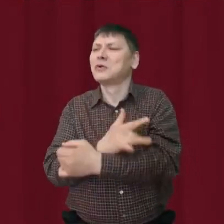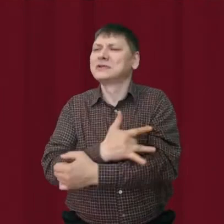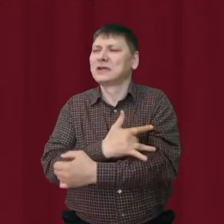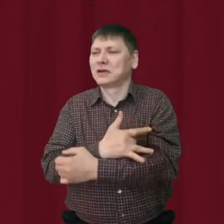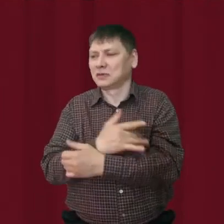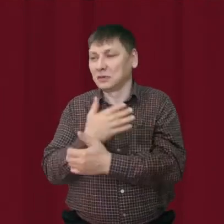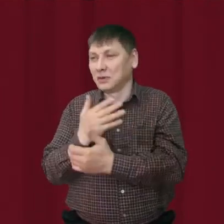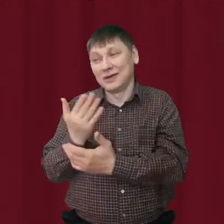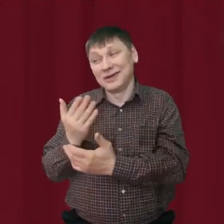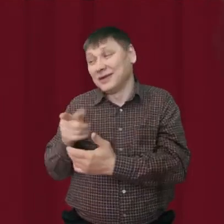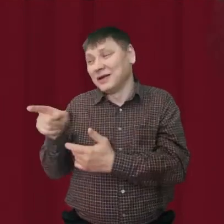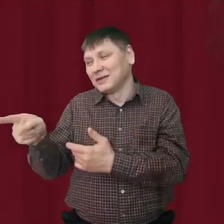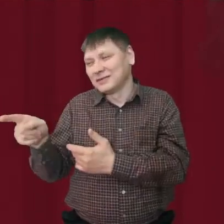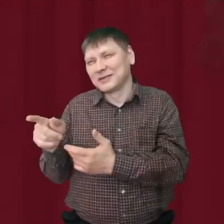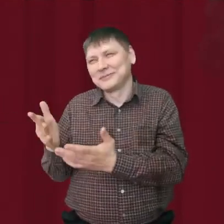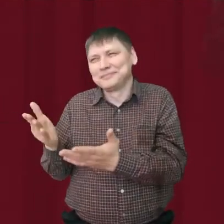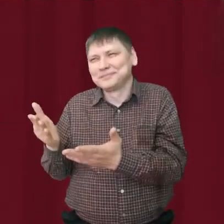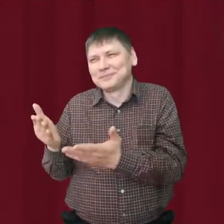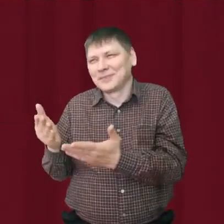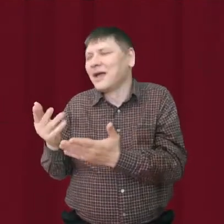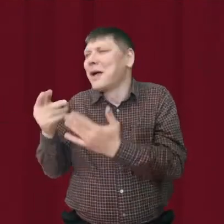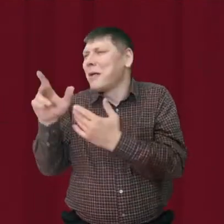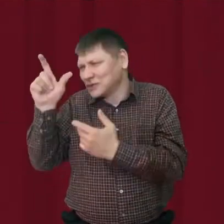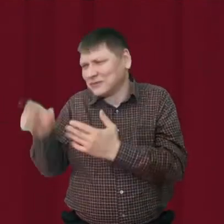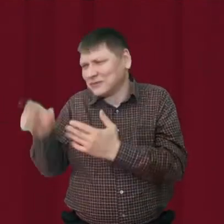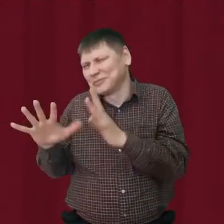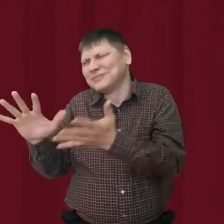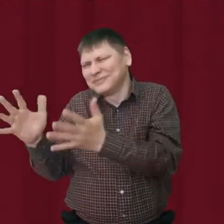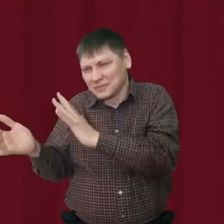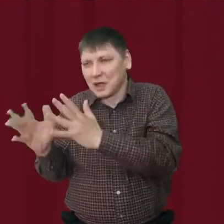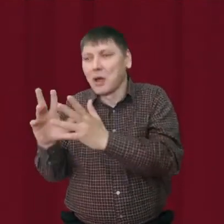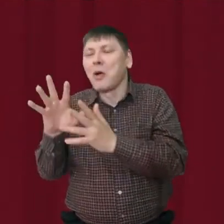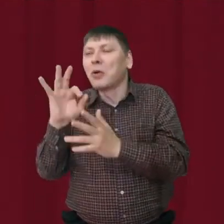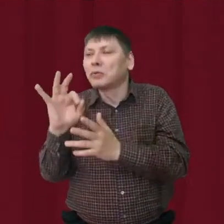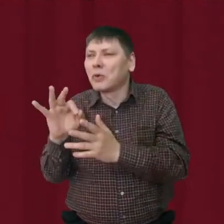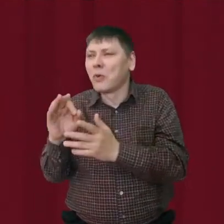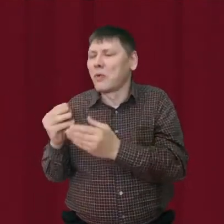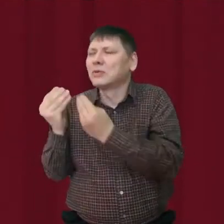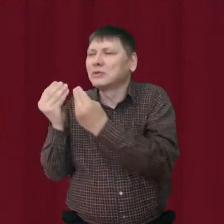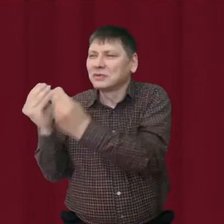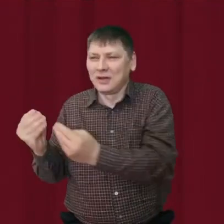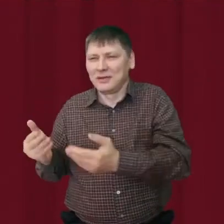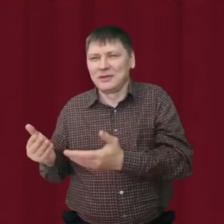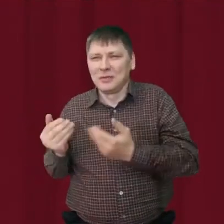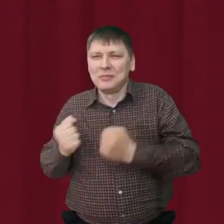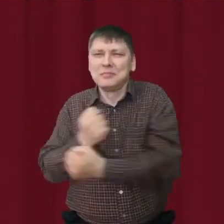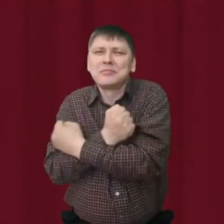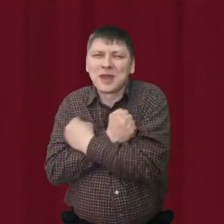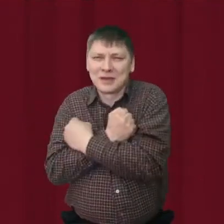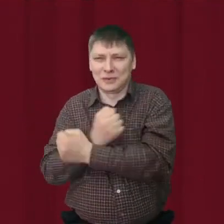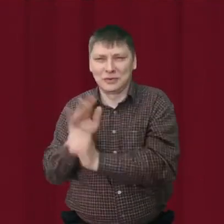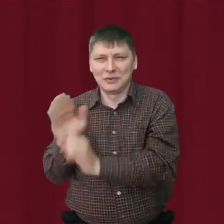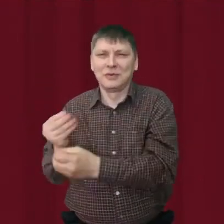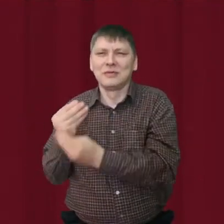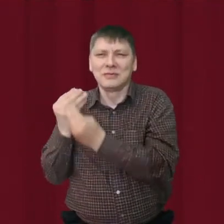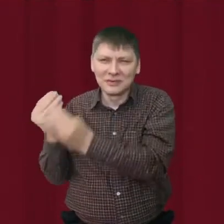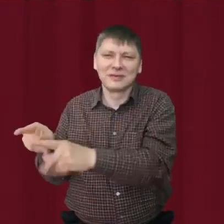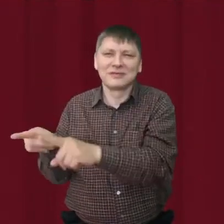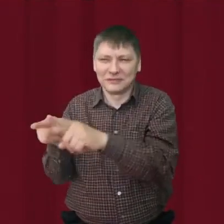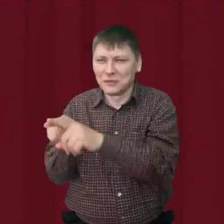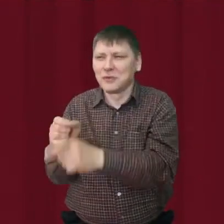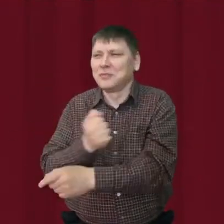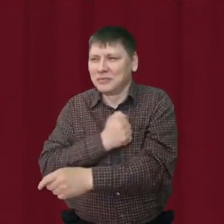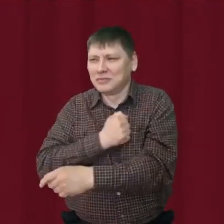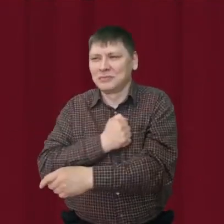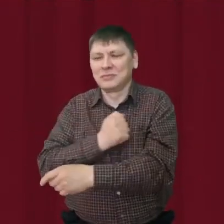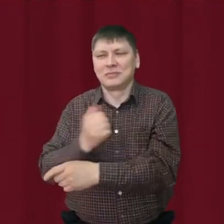когда ее, может быть, кто-то и не заслуживает. Это оказаться полезным. И истинная любовь никогда не упускает